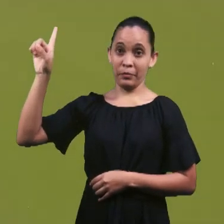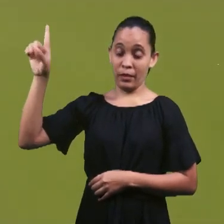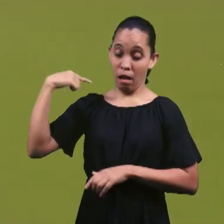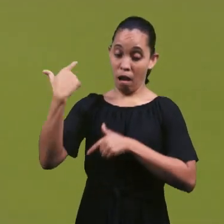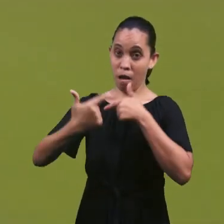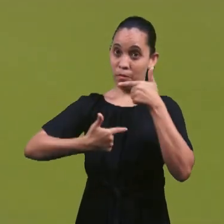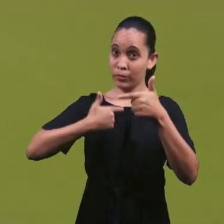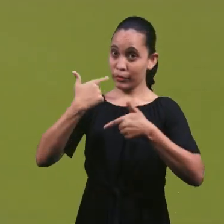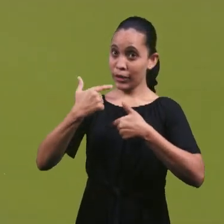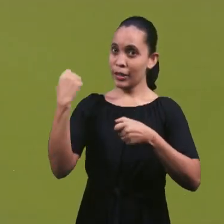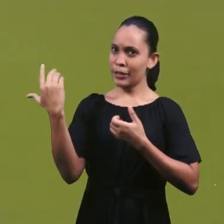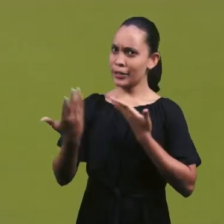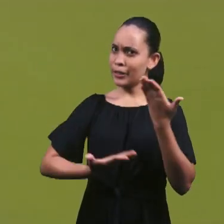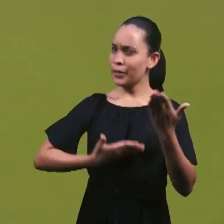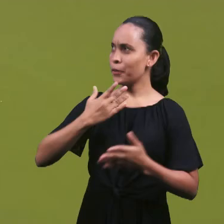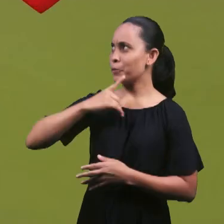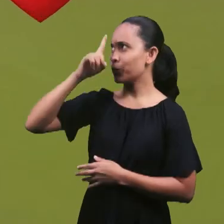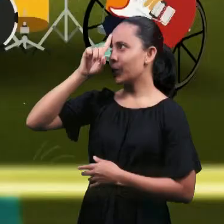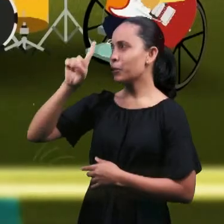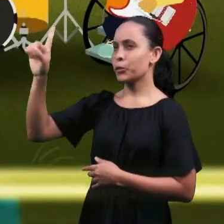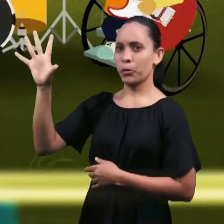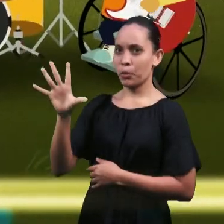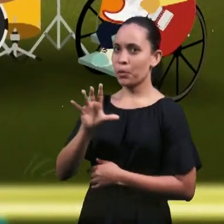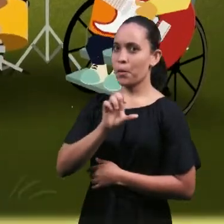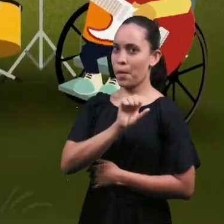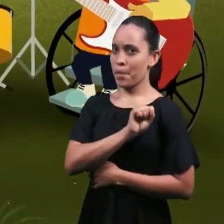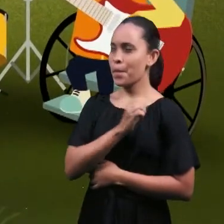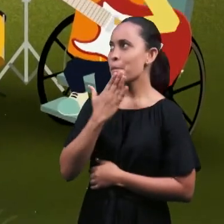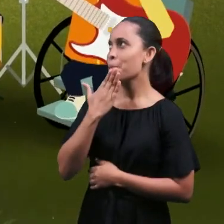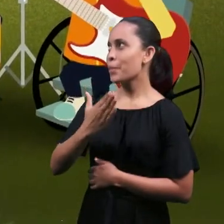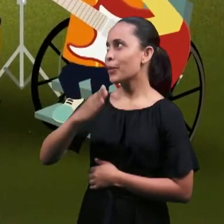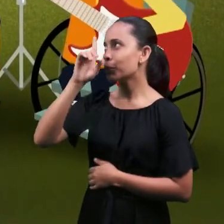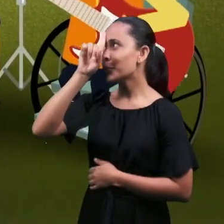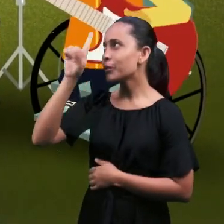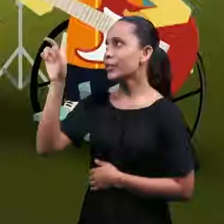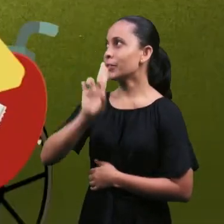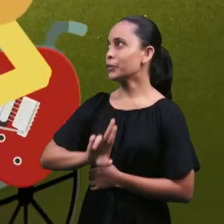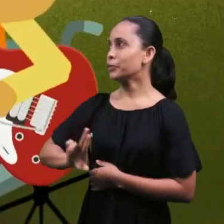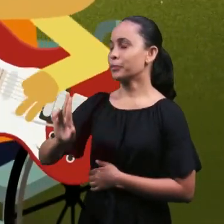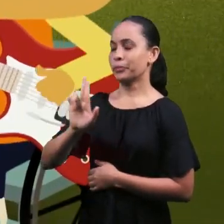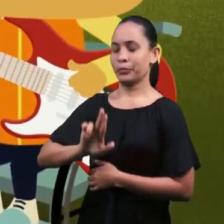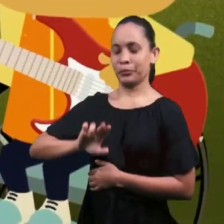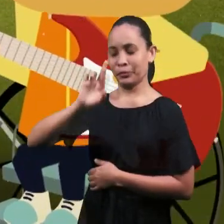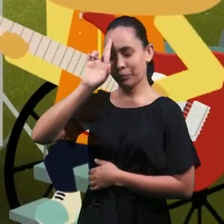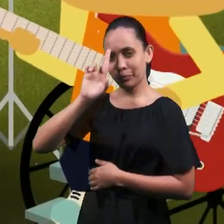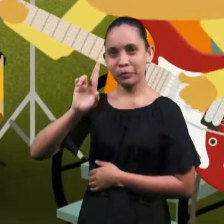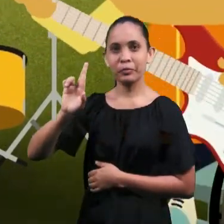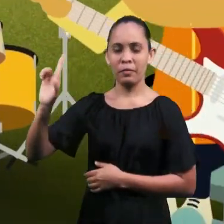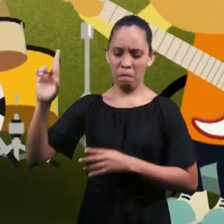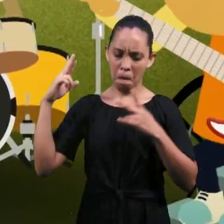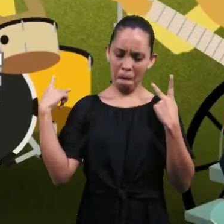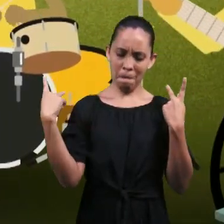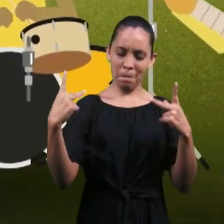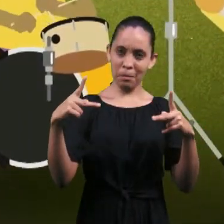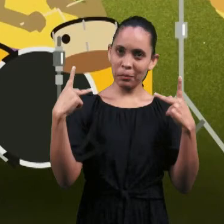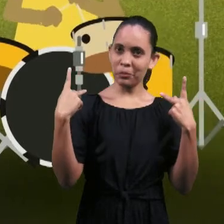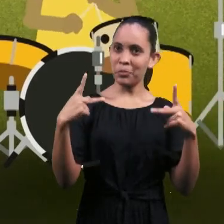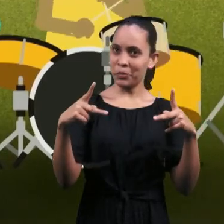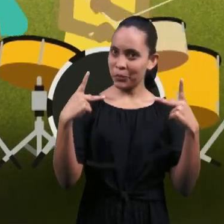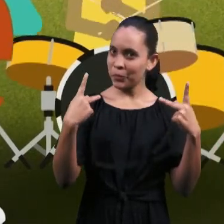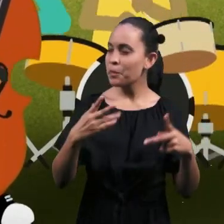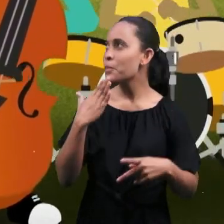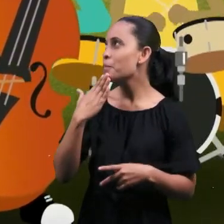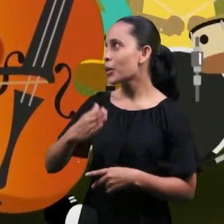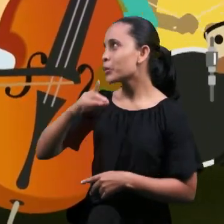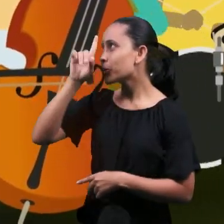na tua obra com amor. Usa-me, Senhor, pra pegar ao pecador.